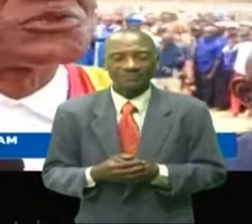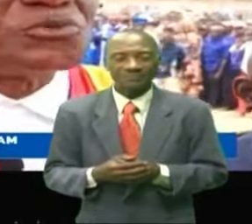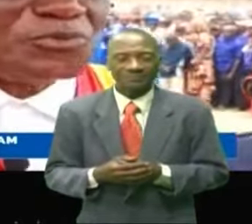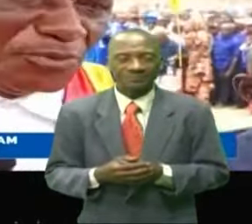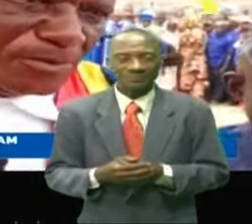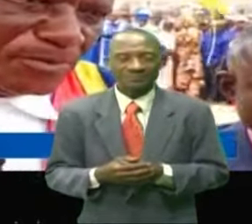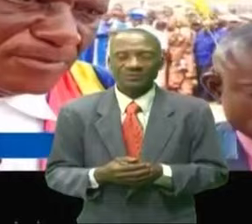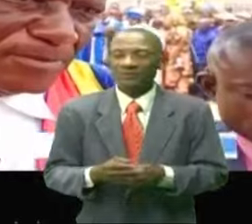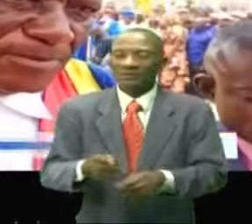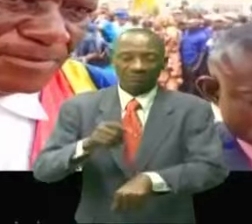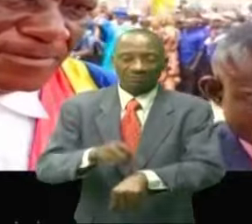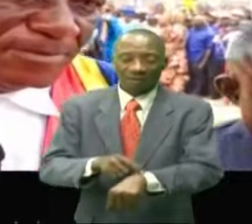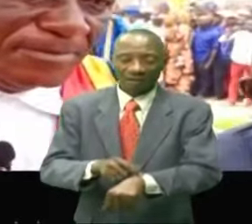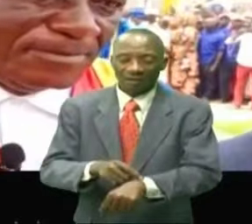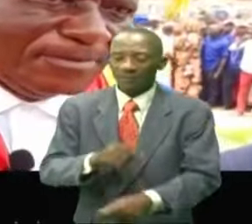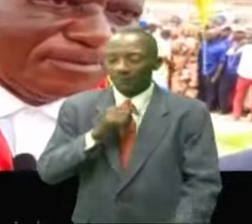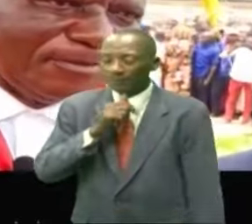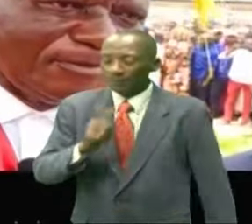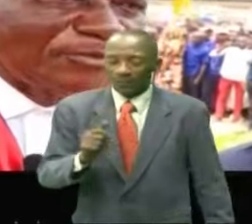au discours.